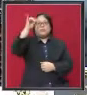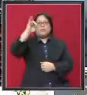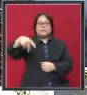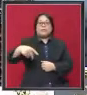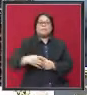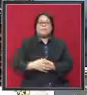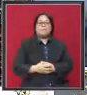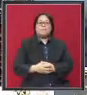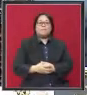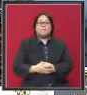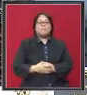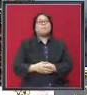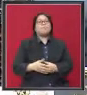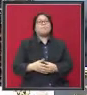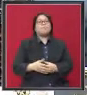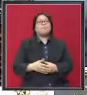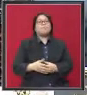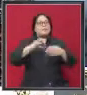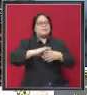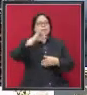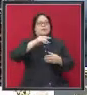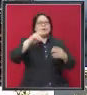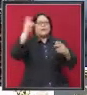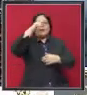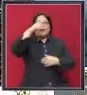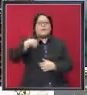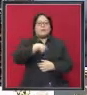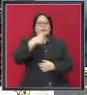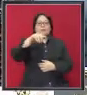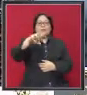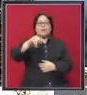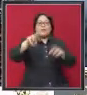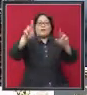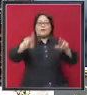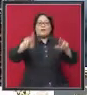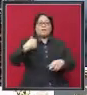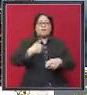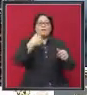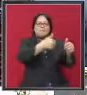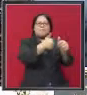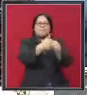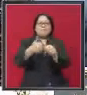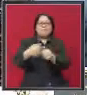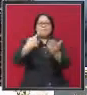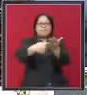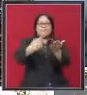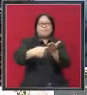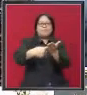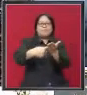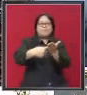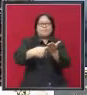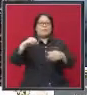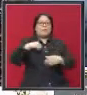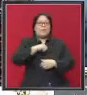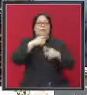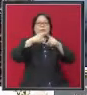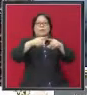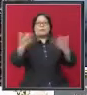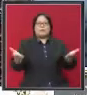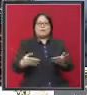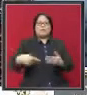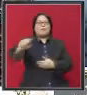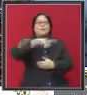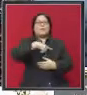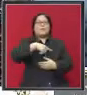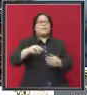Yang di-Pertua, mendukung semangat kerajaan prihatin rakyat, kita sentiasa meneliti rapat perbahasan dalam Dewan ini di mana ahli yang berhormat semua